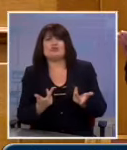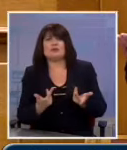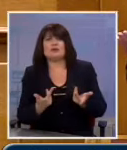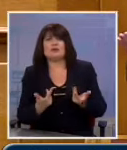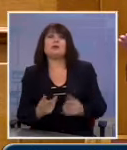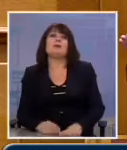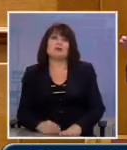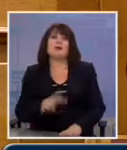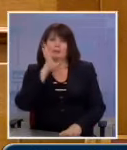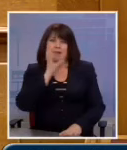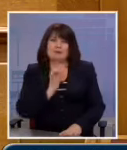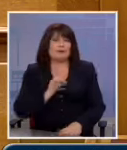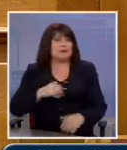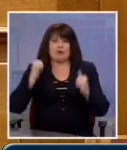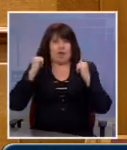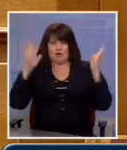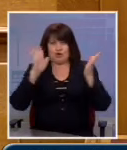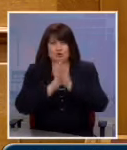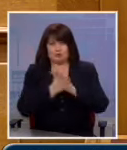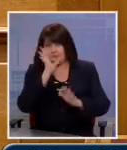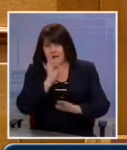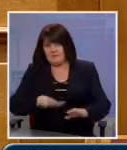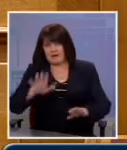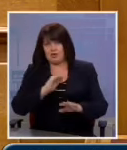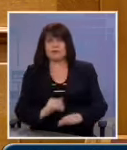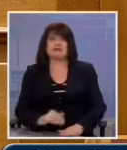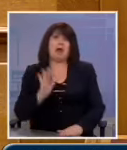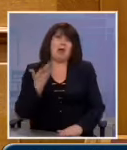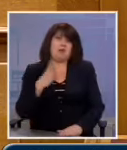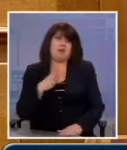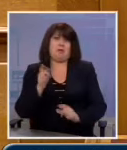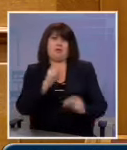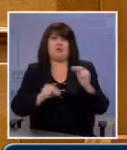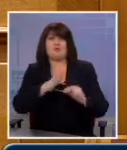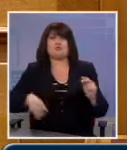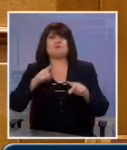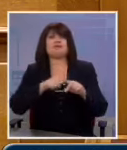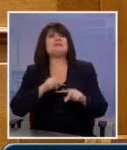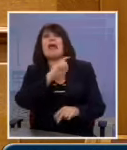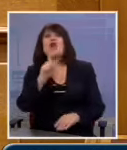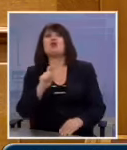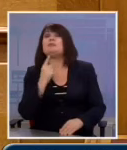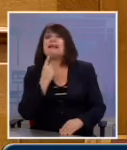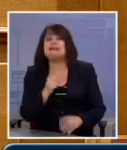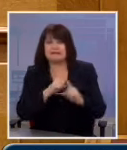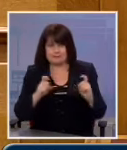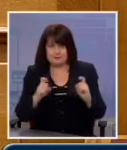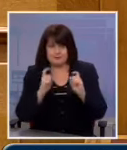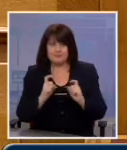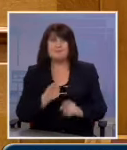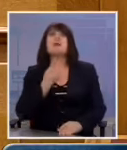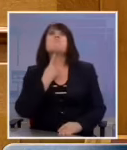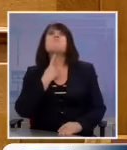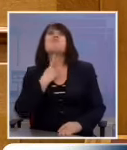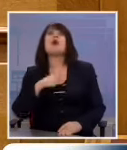ανήκει πράγματι στο σουρεαλισμό. Εκτός και αν θέλετε να κάνουμε ένα δημοψήφισμα στον οποίο να θέτουμε το εξής ερώτημα. Μας